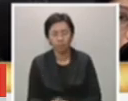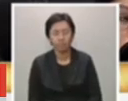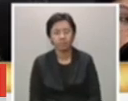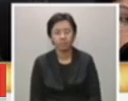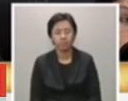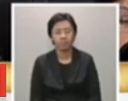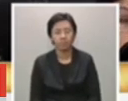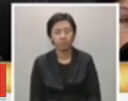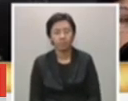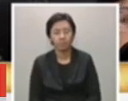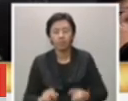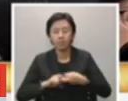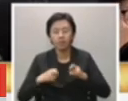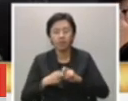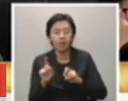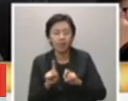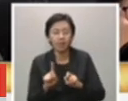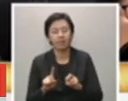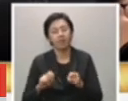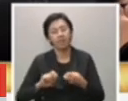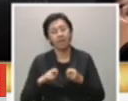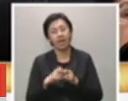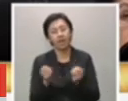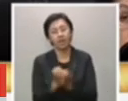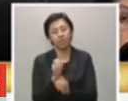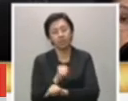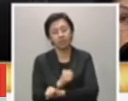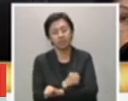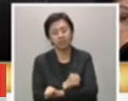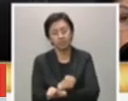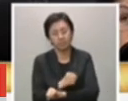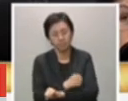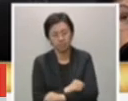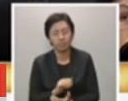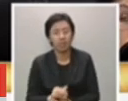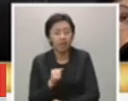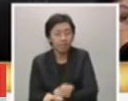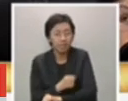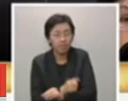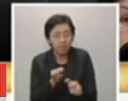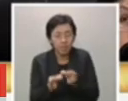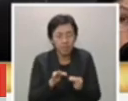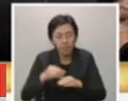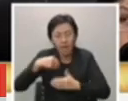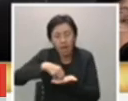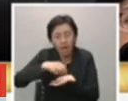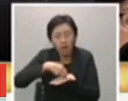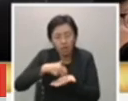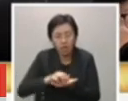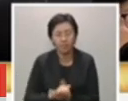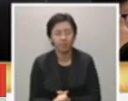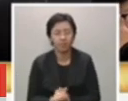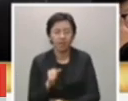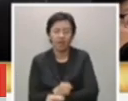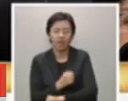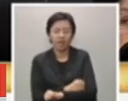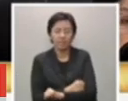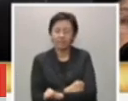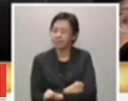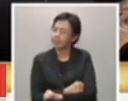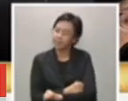ทั้งหมดนี้กระทบถึงการจ้างงานครับจ้างงานนี่ขออนุญาตลงรายละเอียดเล็กน้อยวันนี้เนี่ยอยู่ในภาวะที่น่าวิตก